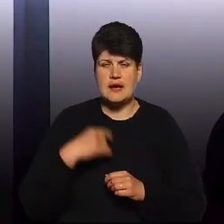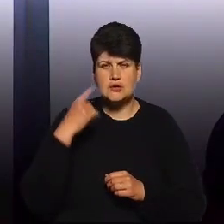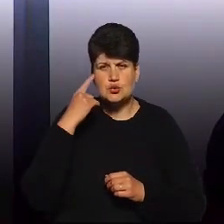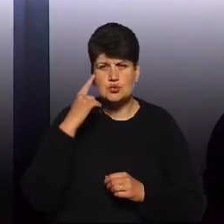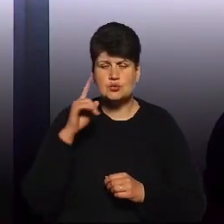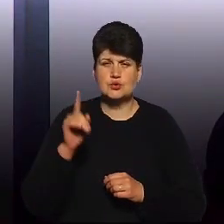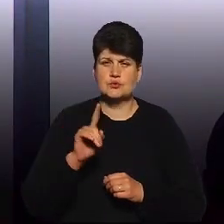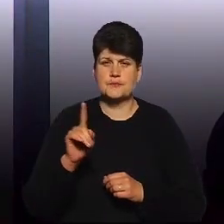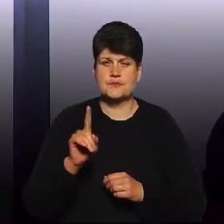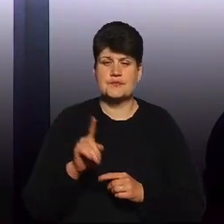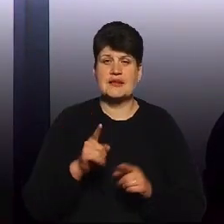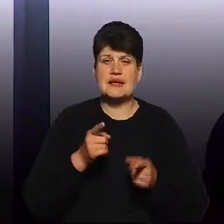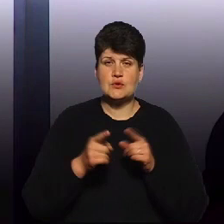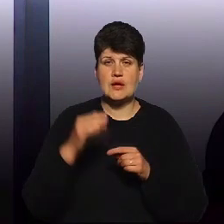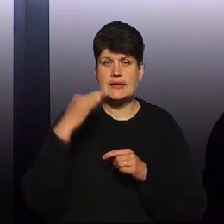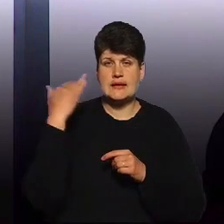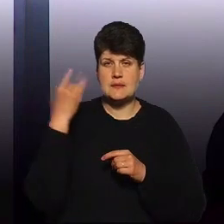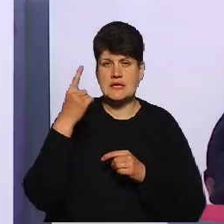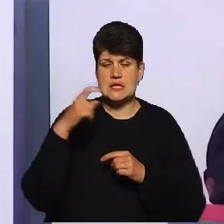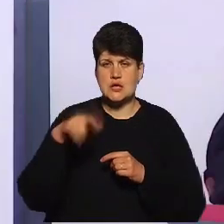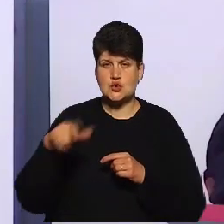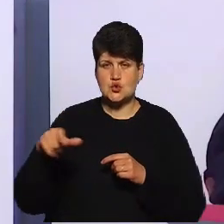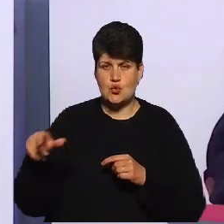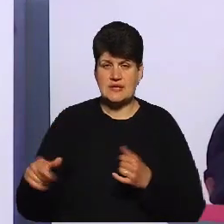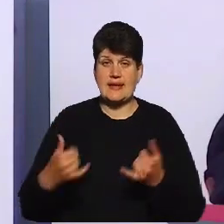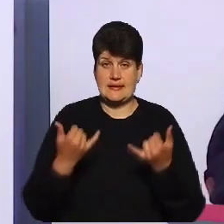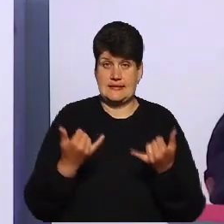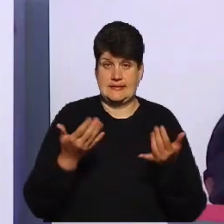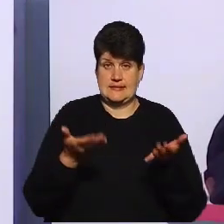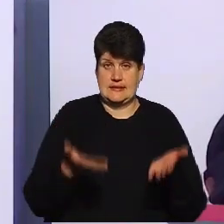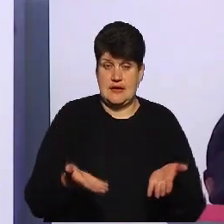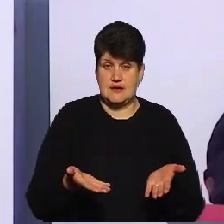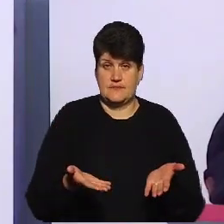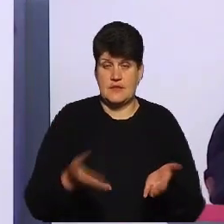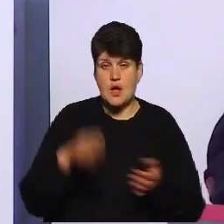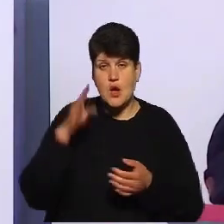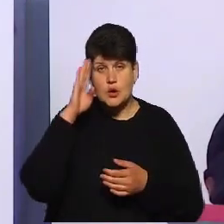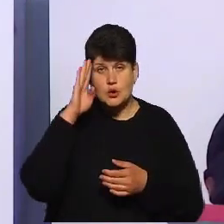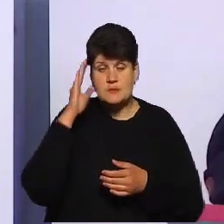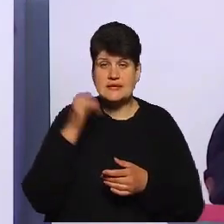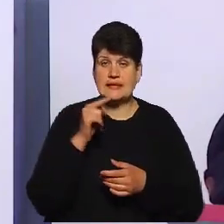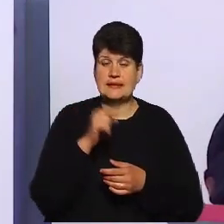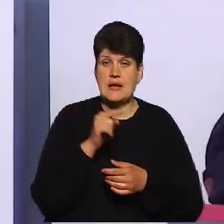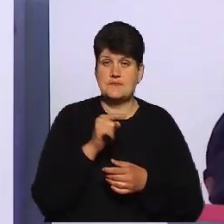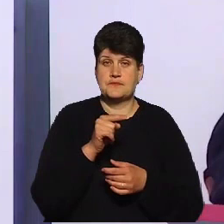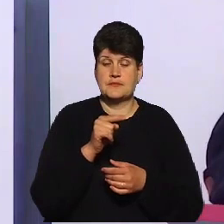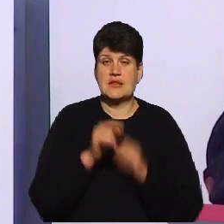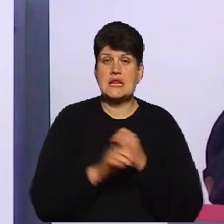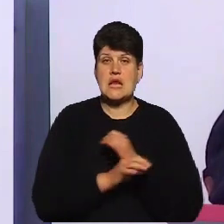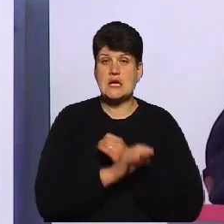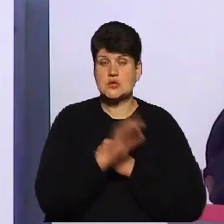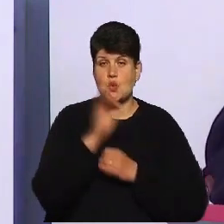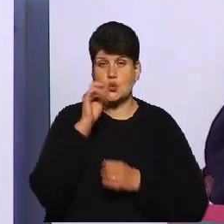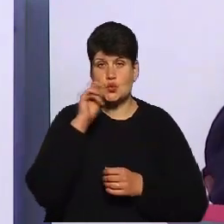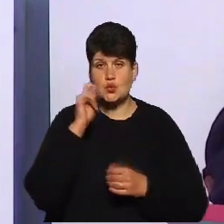Іменно Небесна Сотня, і так само зараз хлопці, які там на сході України воюють, так